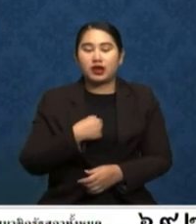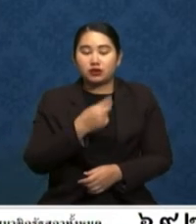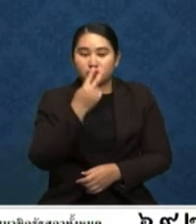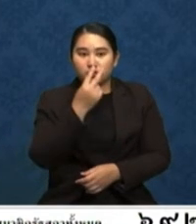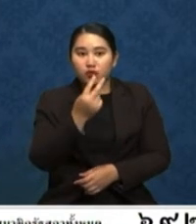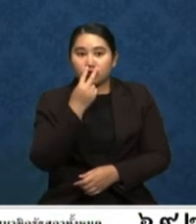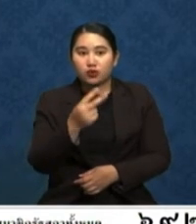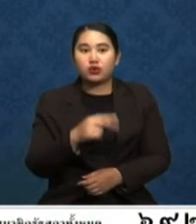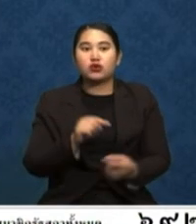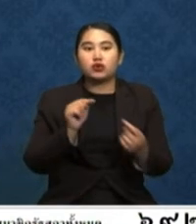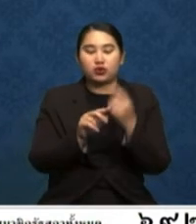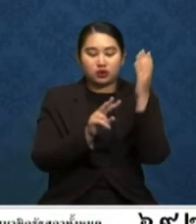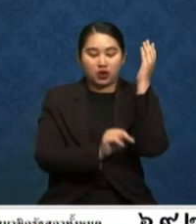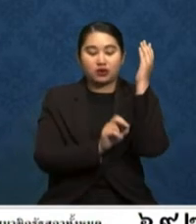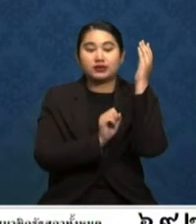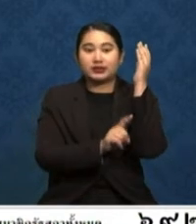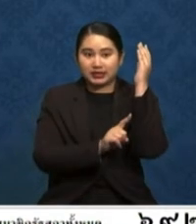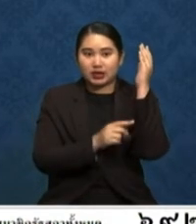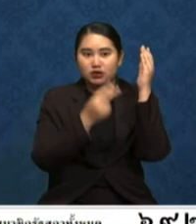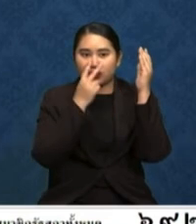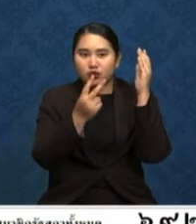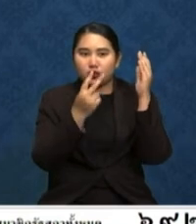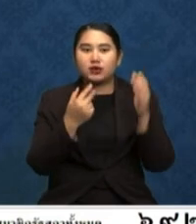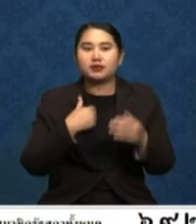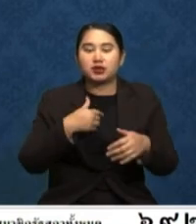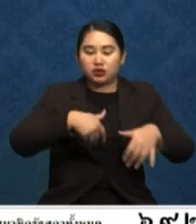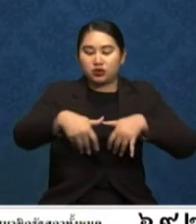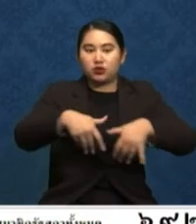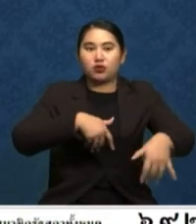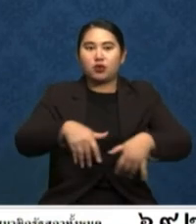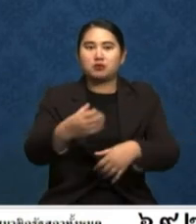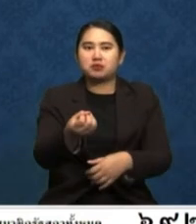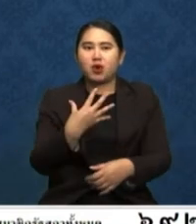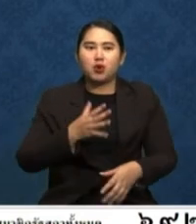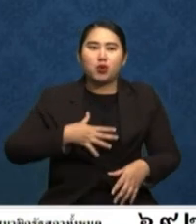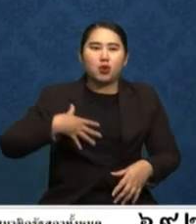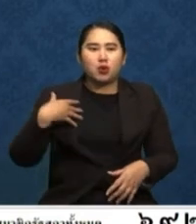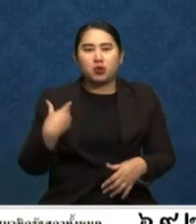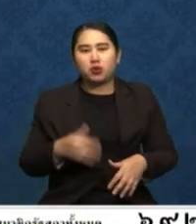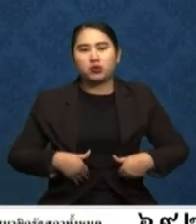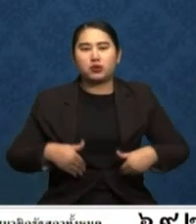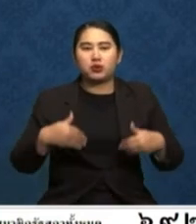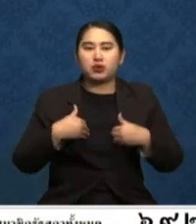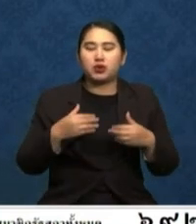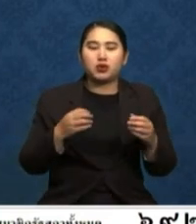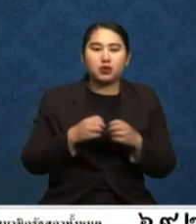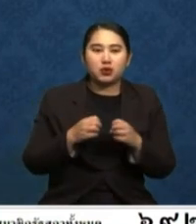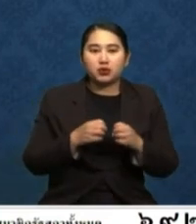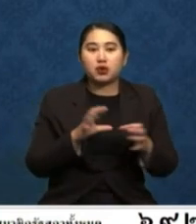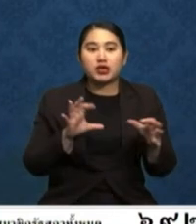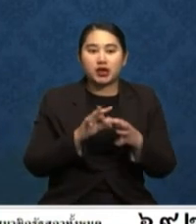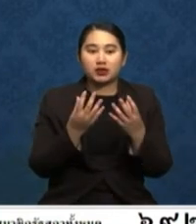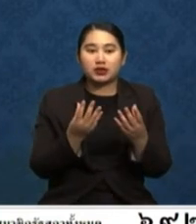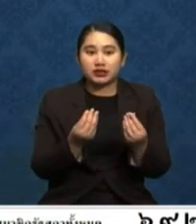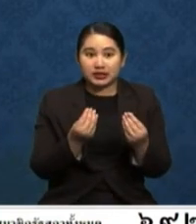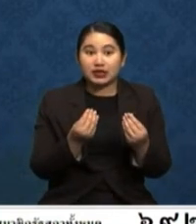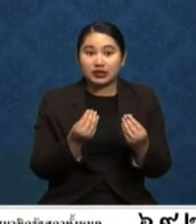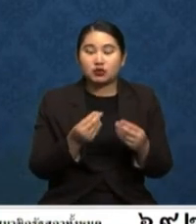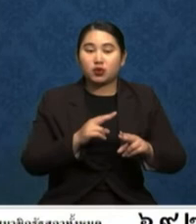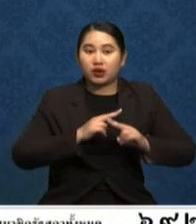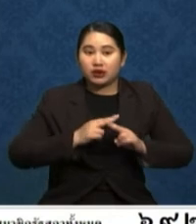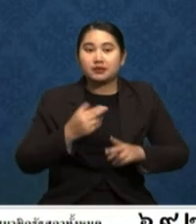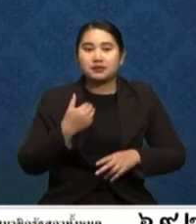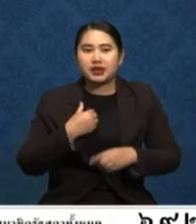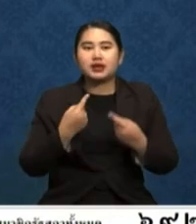พื้นที่จังหวัดนครศรีธรรมราชมาพี่น้องประชาชนเขายังดิ้นรนต่อสู้เรื่องที่ดินทำกินของเขาอยู่เลยนะ